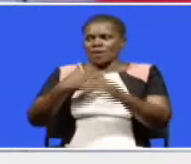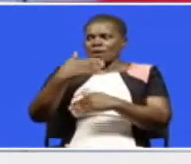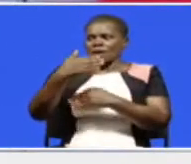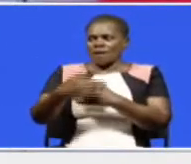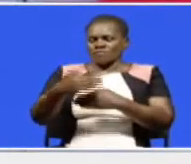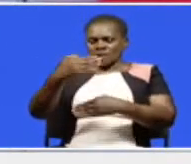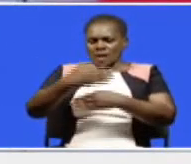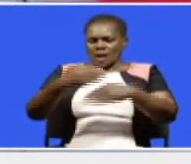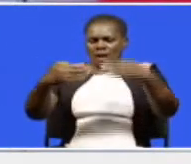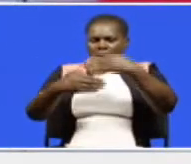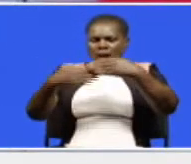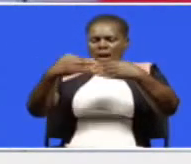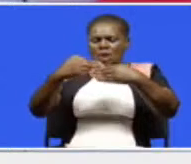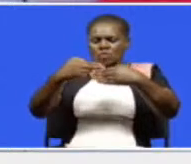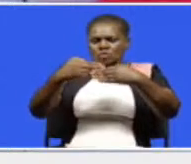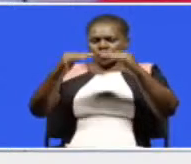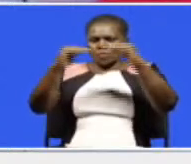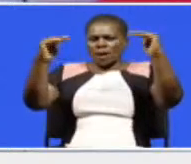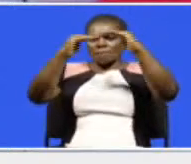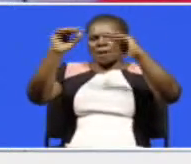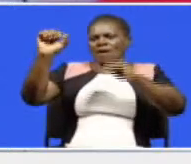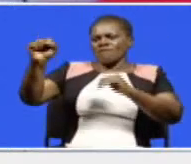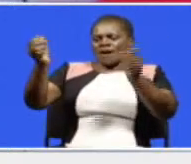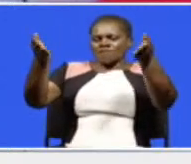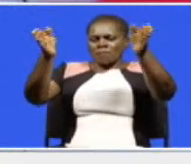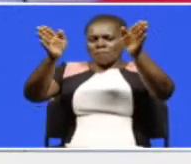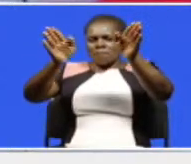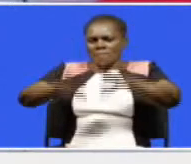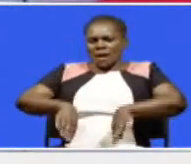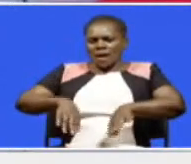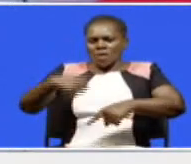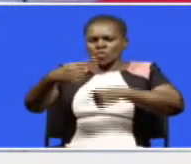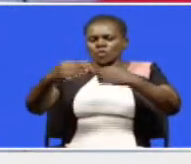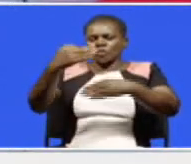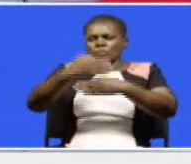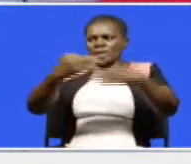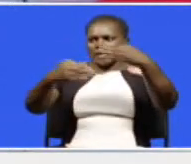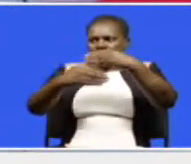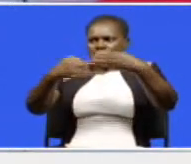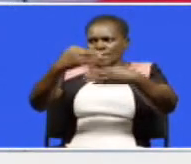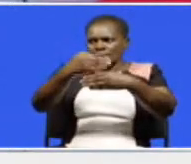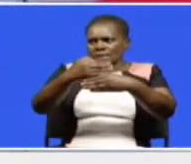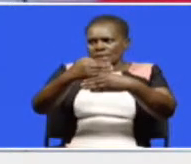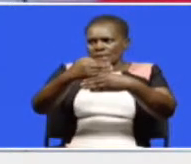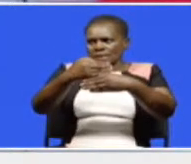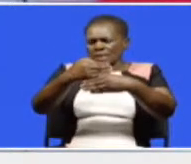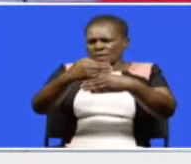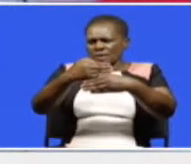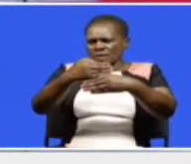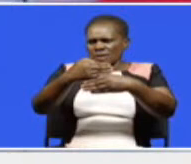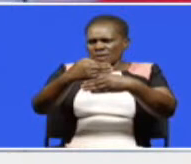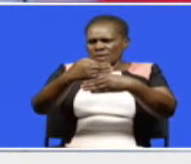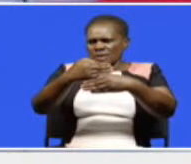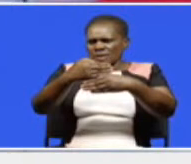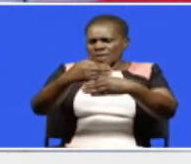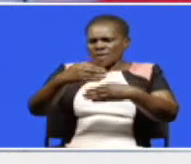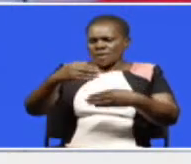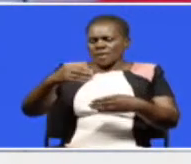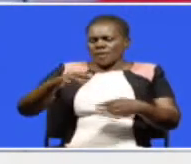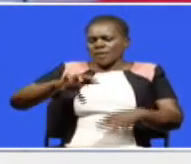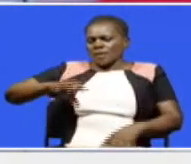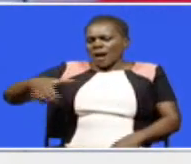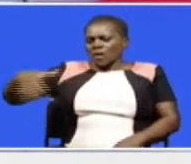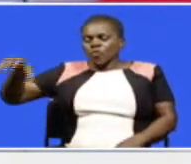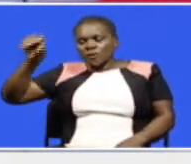ya jumba la ghorofa 5 kuporomoka ambalo lilikuwa linaendelea kujengwa kuporomoka katika sehemu ya Gashie,